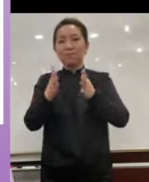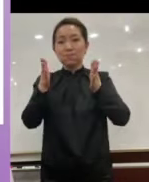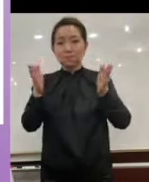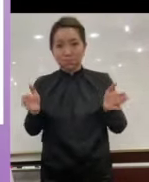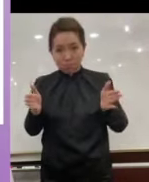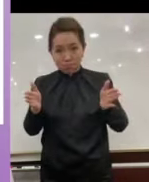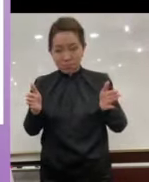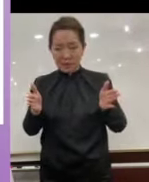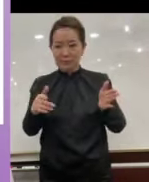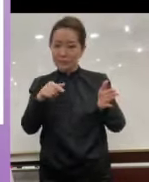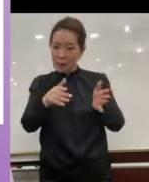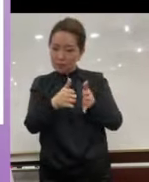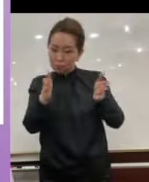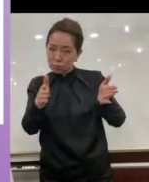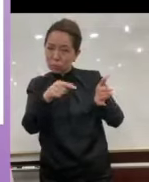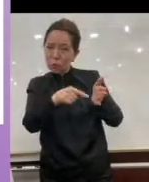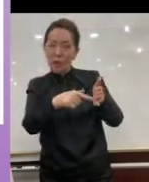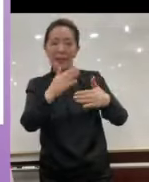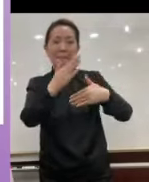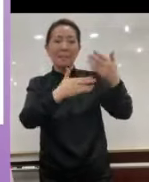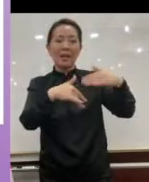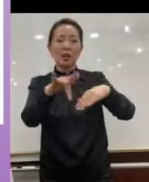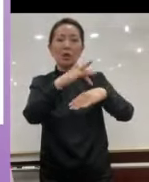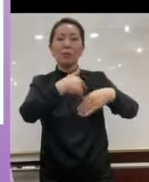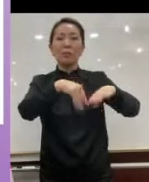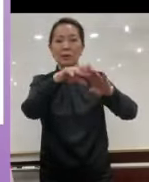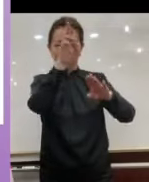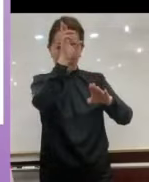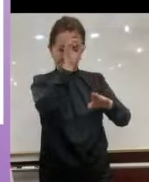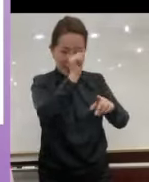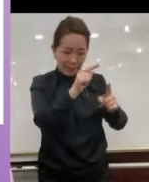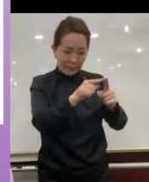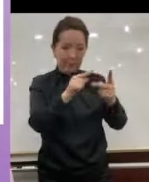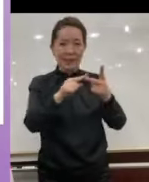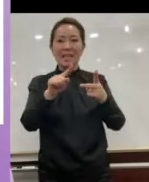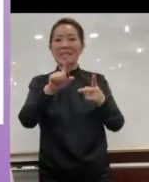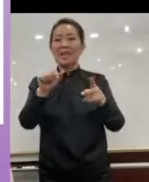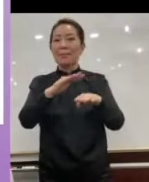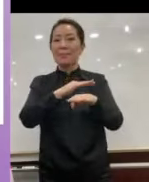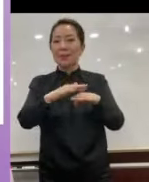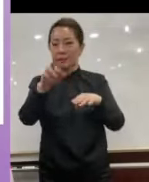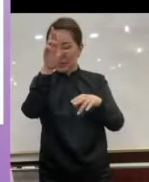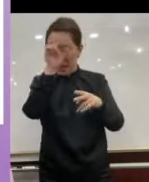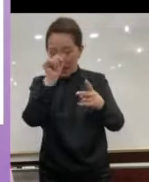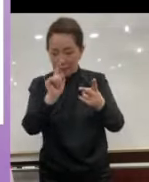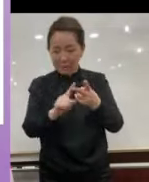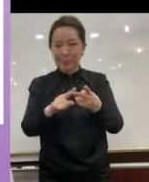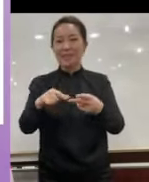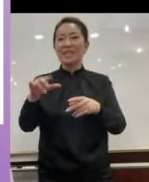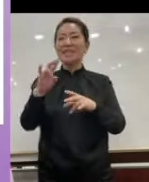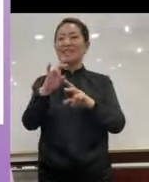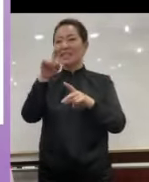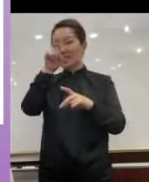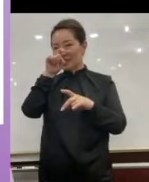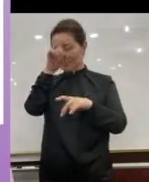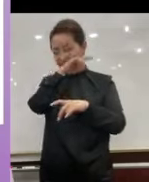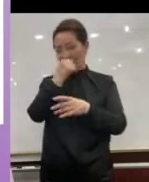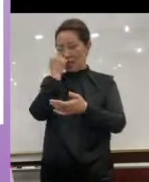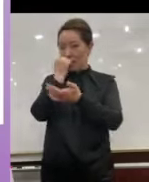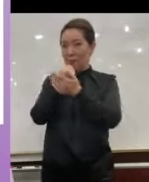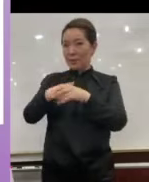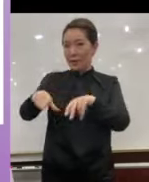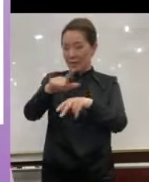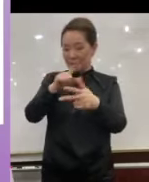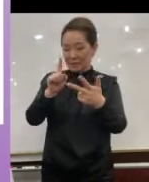учраас барилга хот байгуулалтын яам, зам дээрийн хөгжлийн яам, нийслэлийн засаг даргын тамгын газар, мэдээлэл